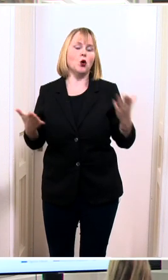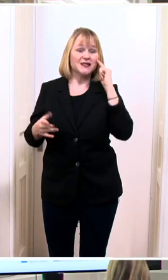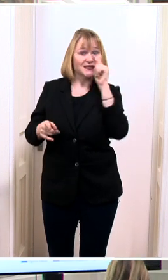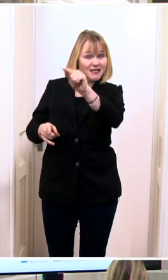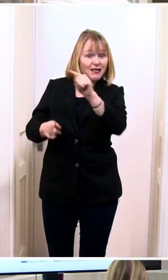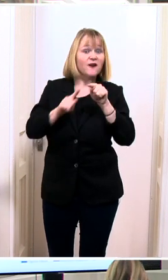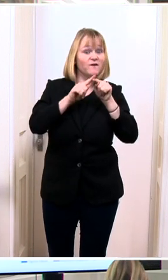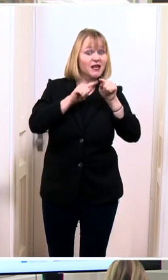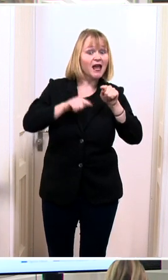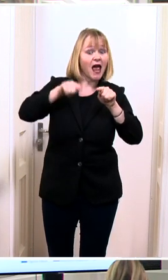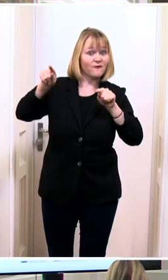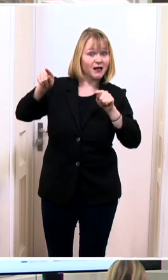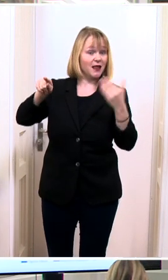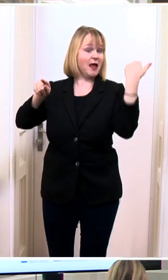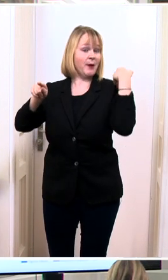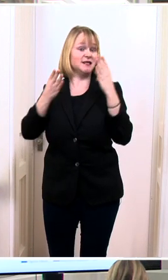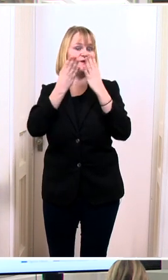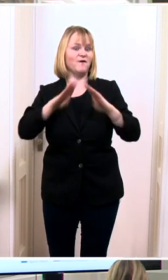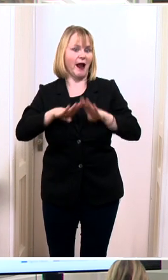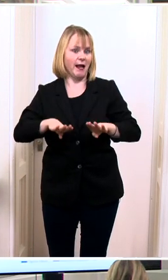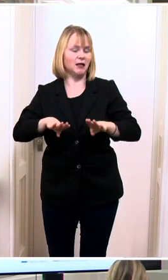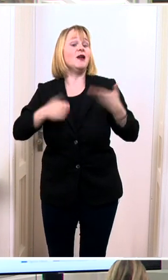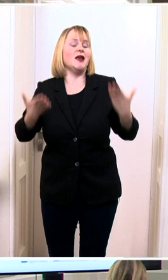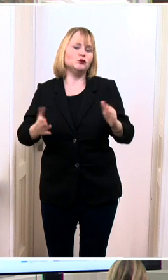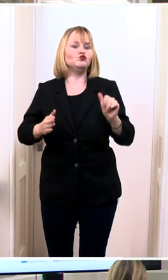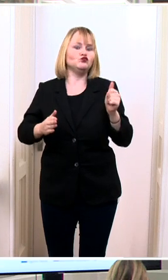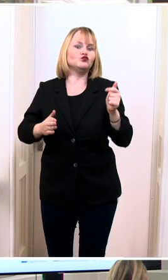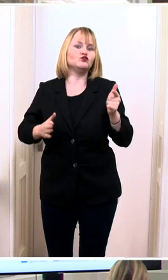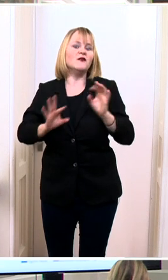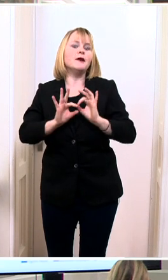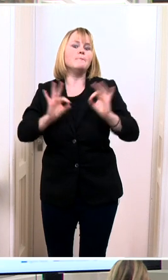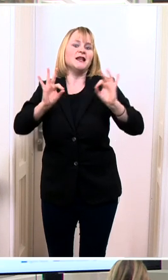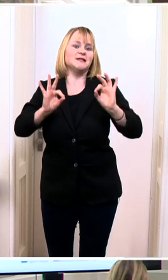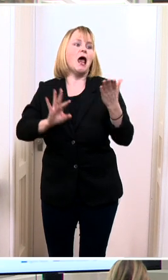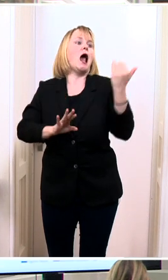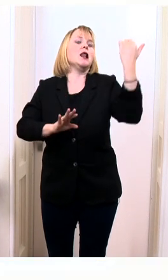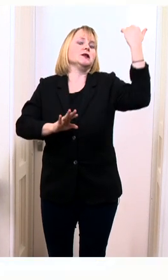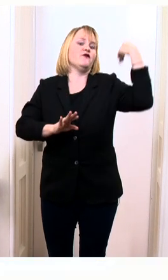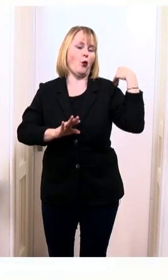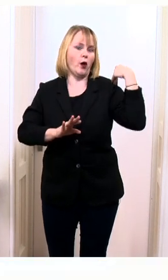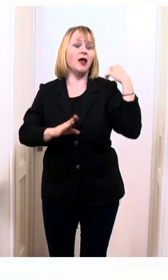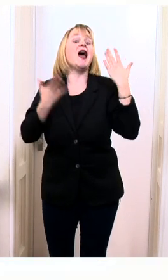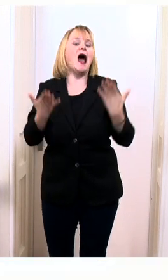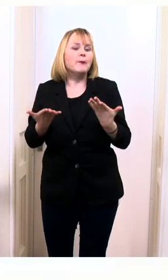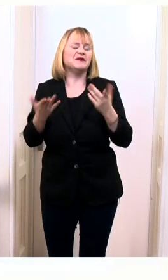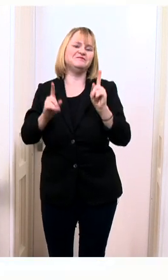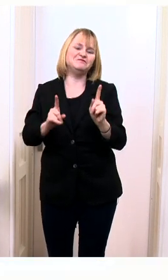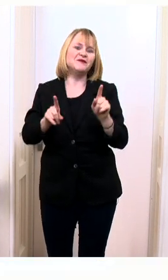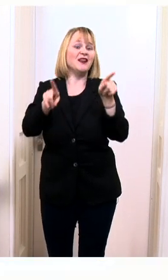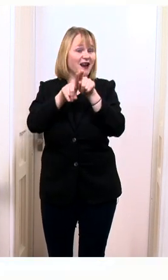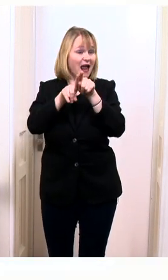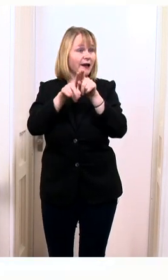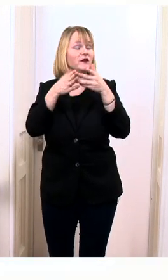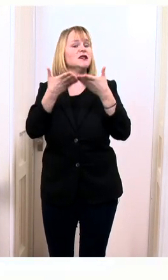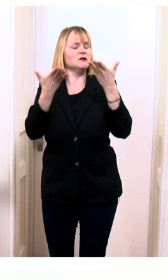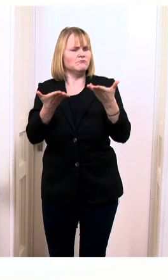sich seit Weihnachten einiges zum Besseren verändert hat, aber dass wir noch nicht auf dem Niveau